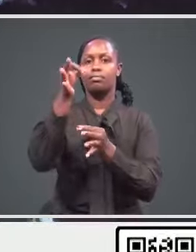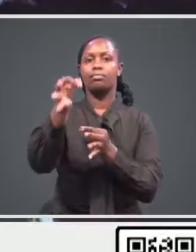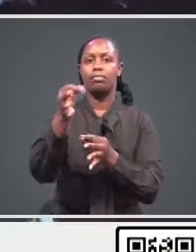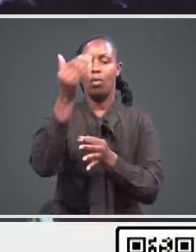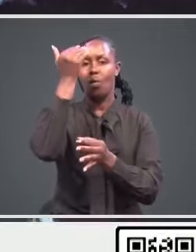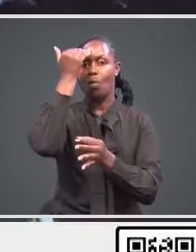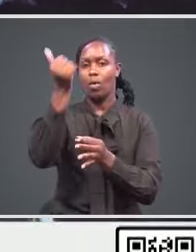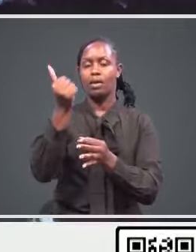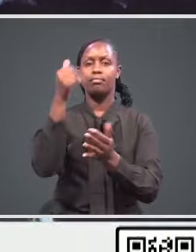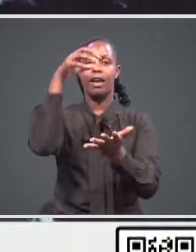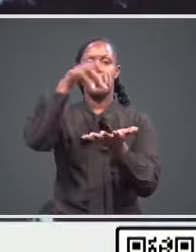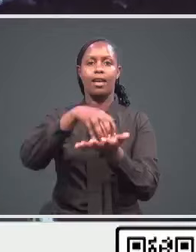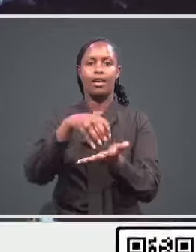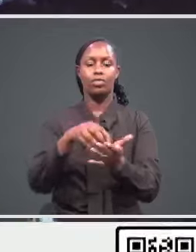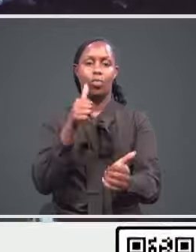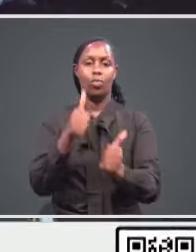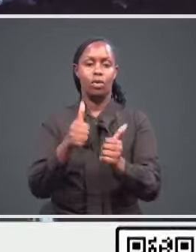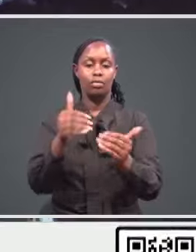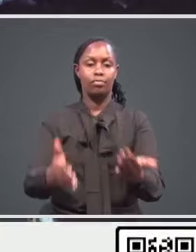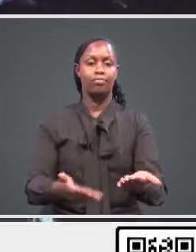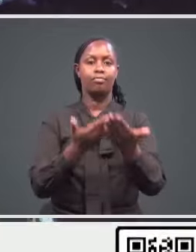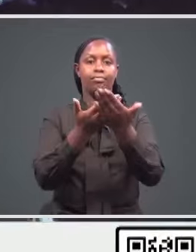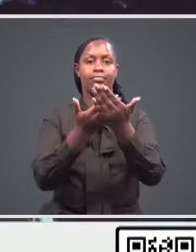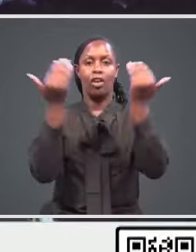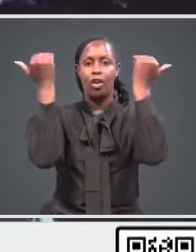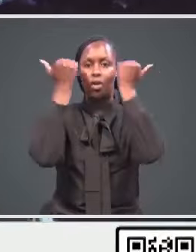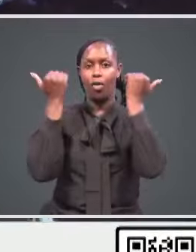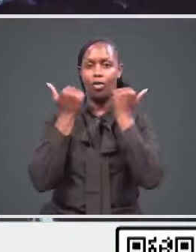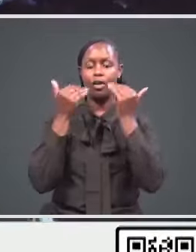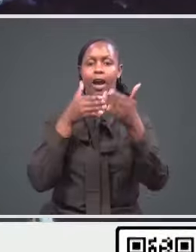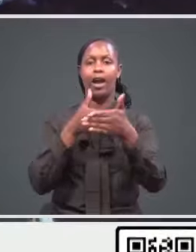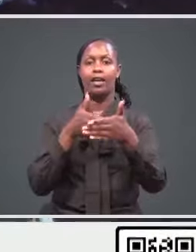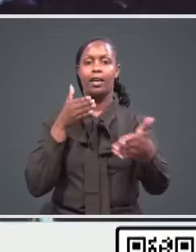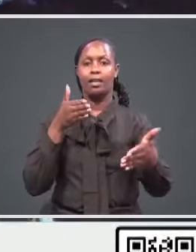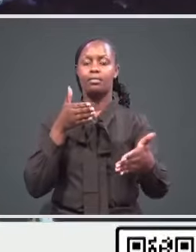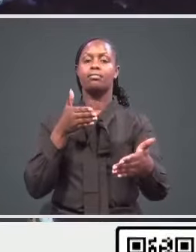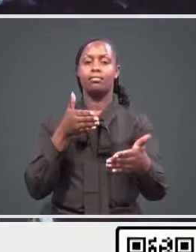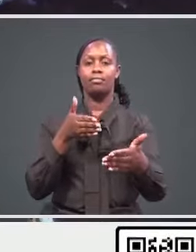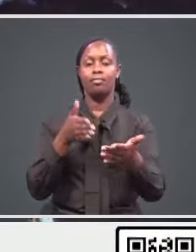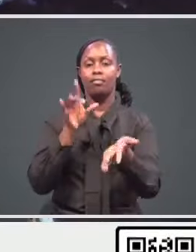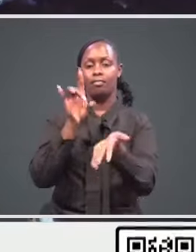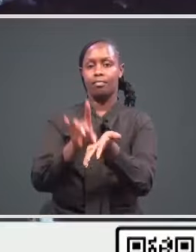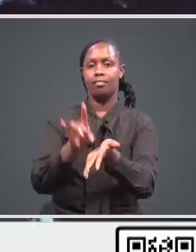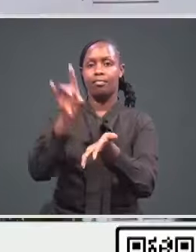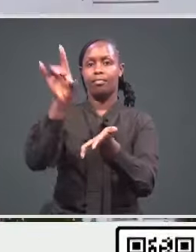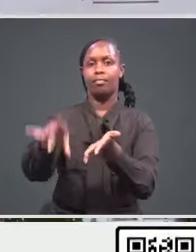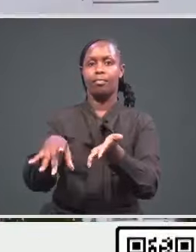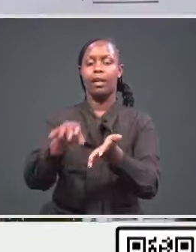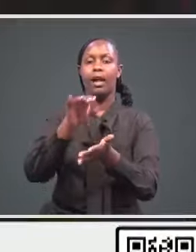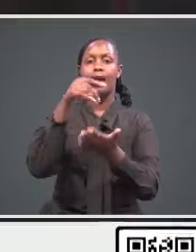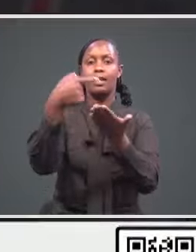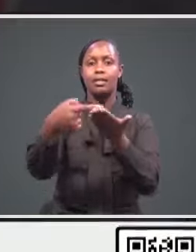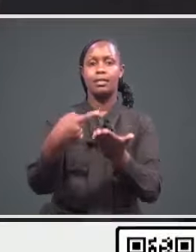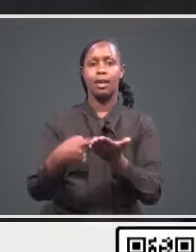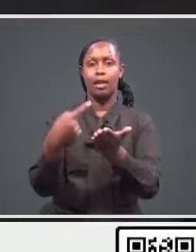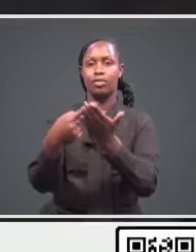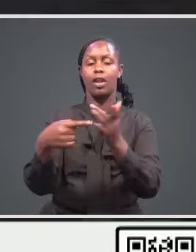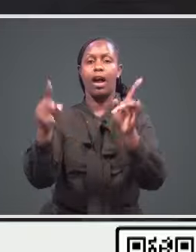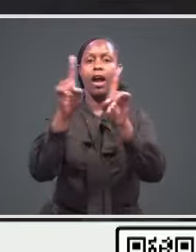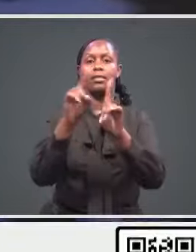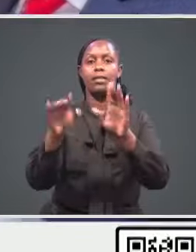misururu ya kesi zilizowasilishwa mahakamani kupinga mchakato wa kubanduliwa kwa Rigathi Gachagua kama naibu wa rais